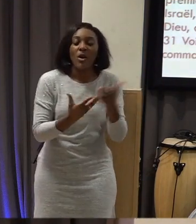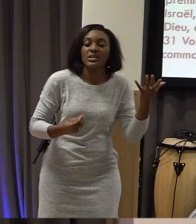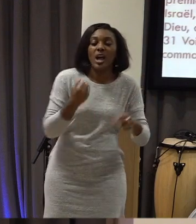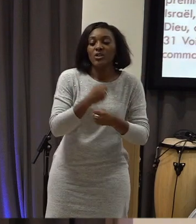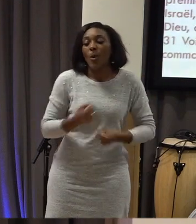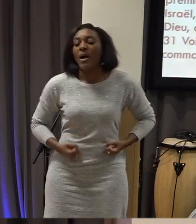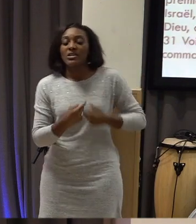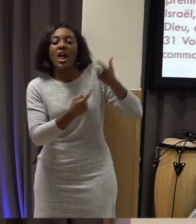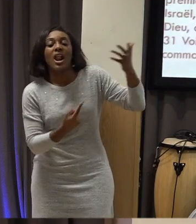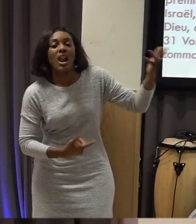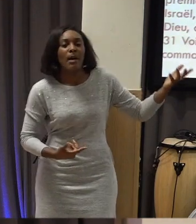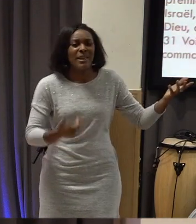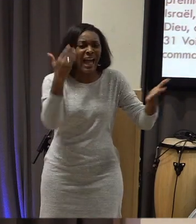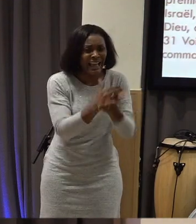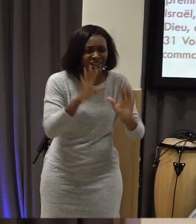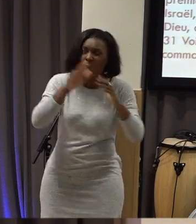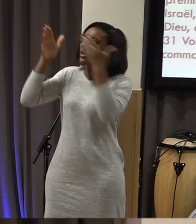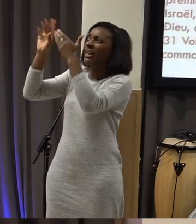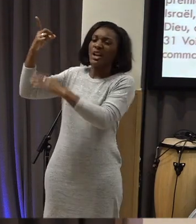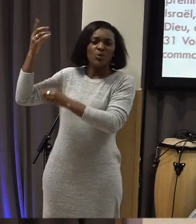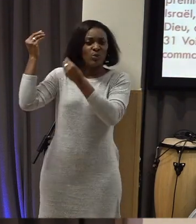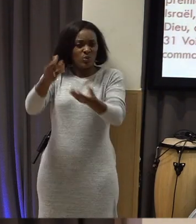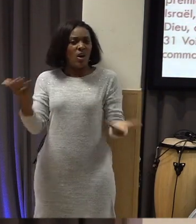lieu de focaliser tes pensées sur le Dieu Tout-Puissant.